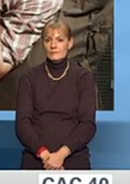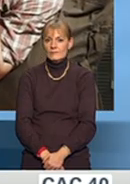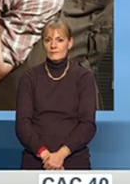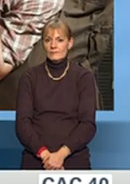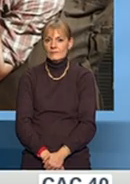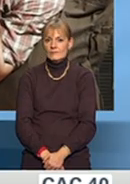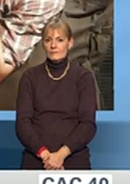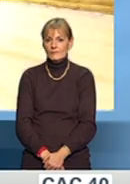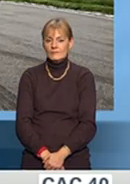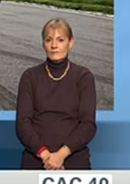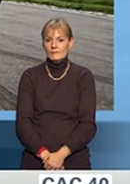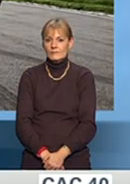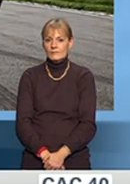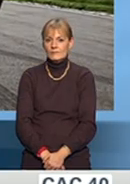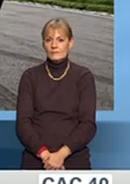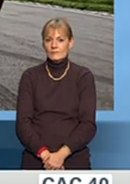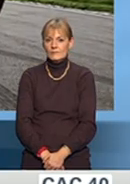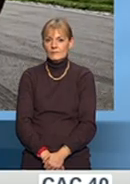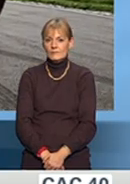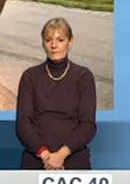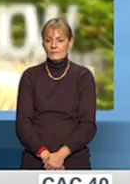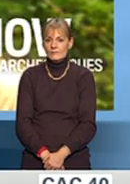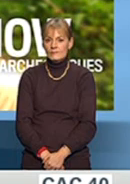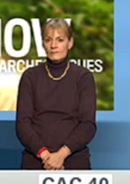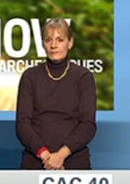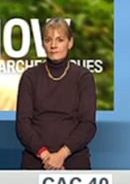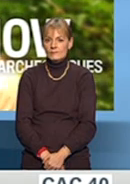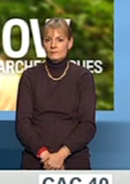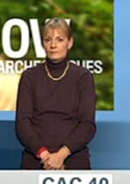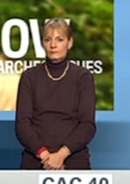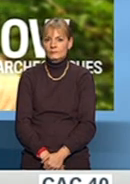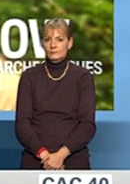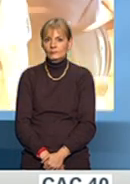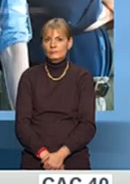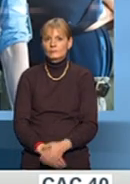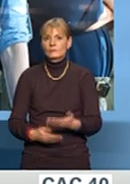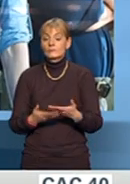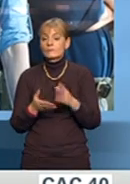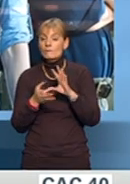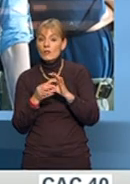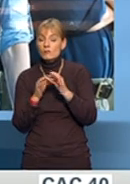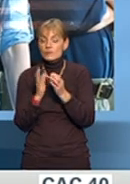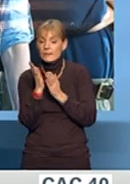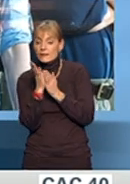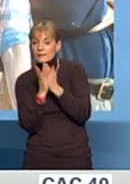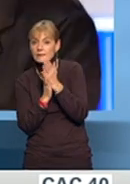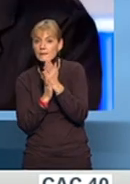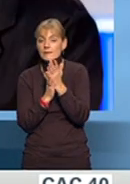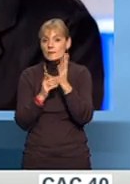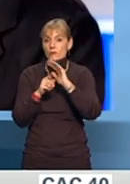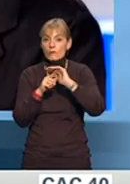Bravo à tous les équipes de RMC Découverte d'avoir en aussi peu de temps réussi à concevoir la chaîne, en définir la ligne, en réaliser